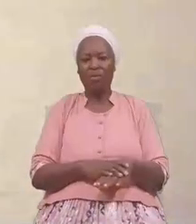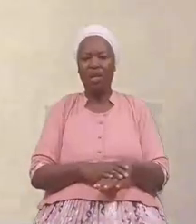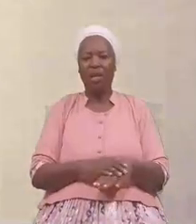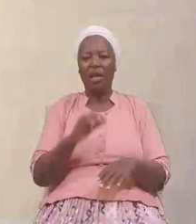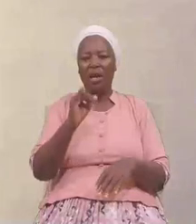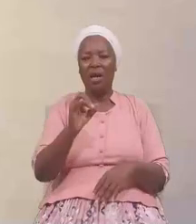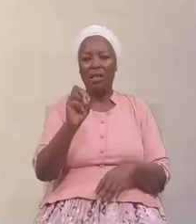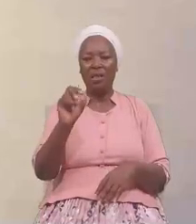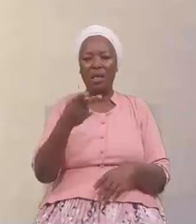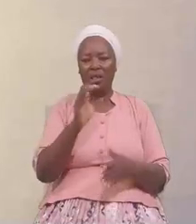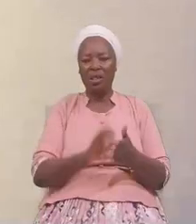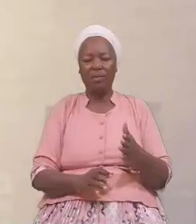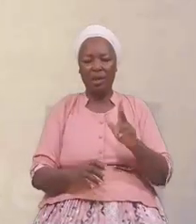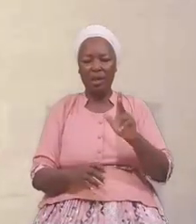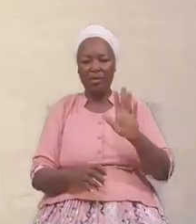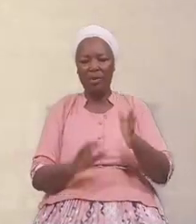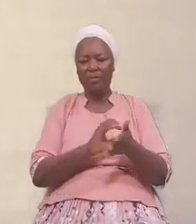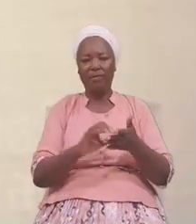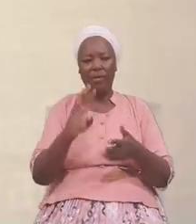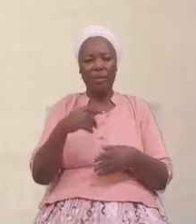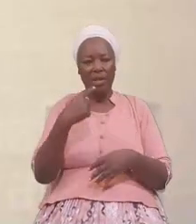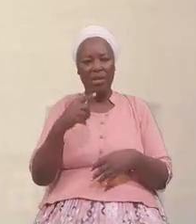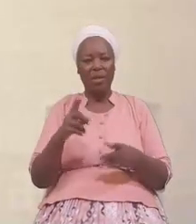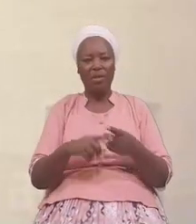Ésaïe 35, 4.